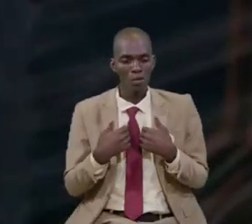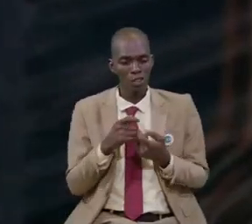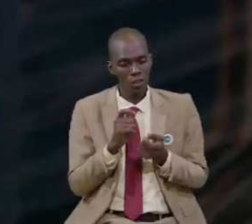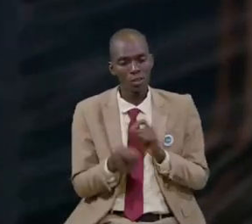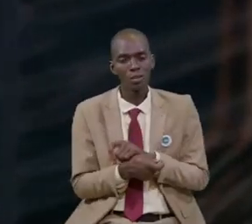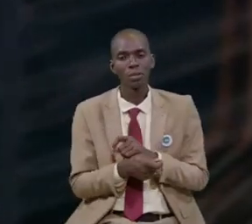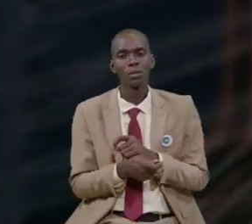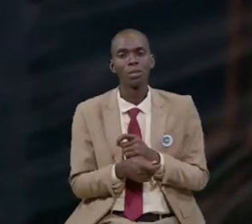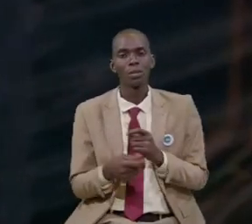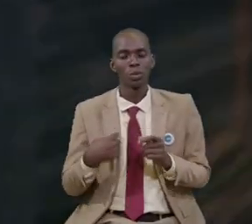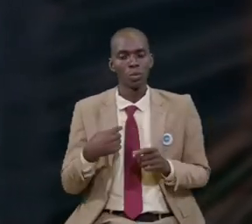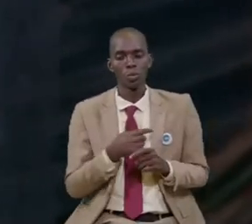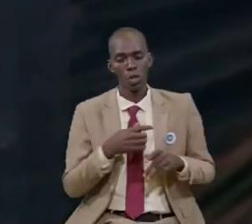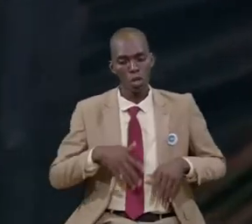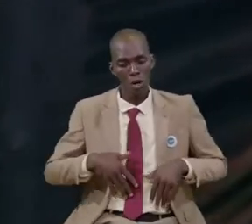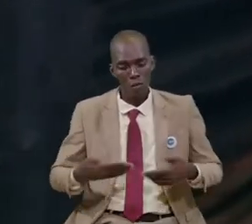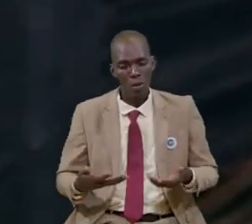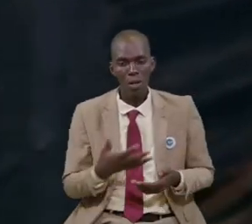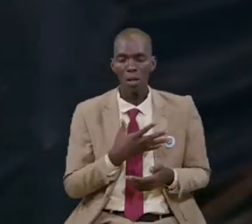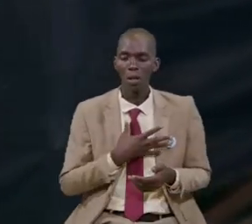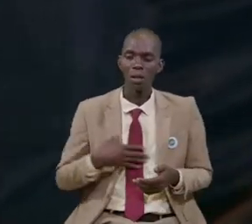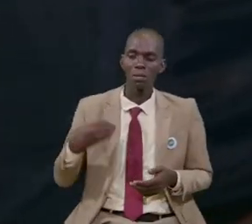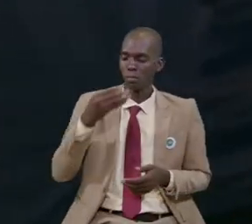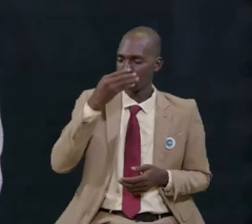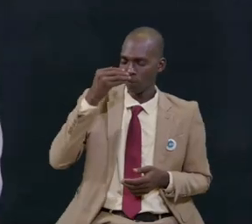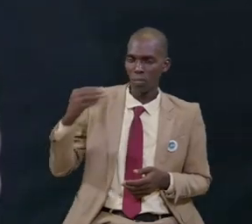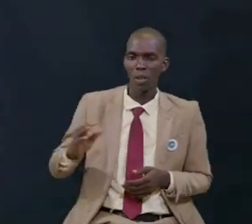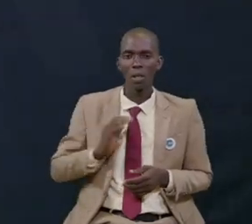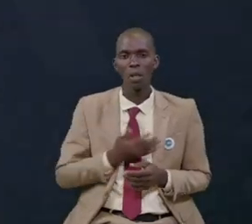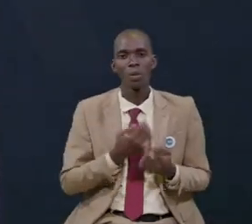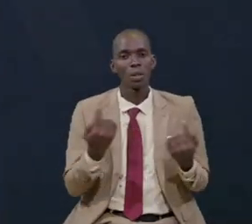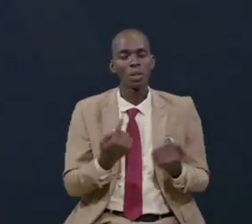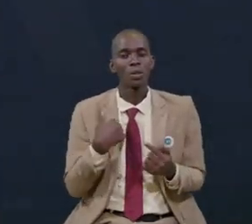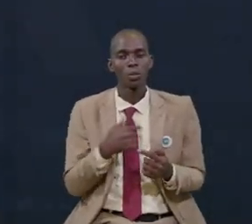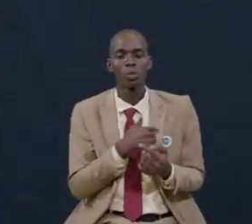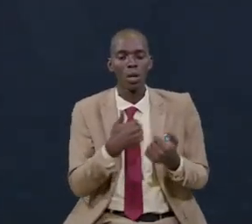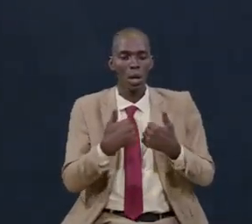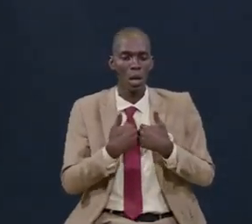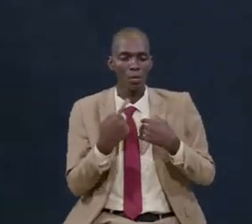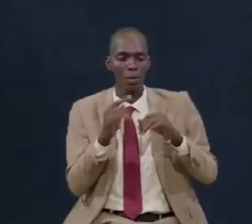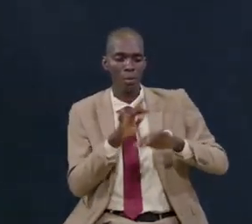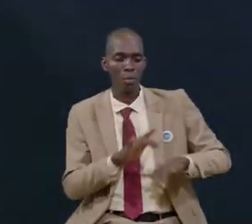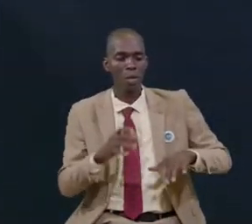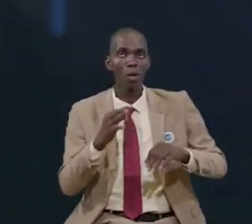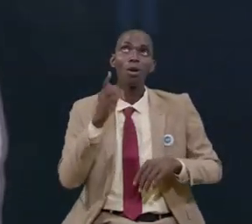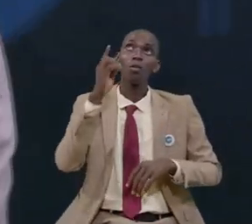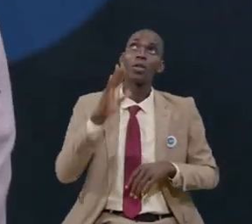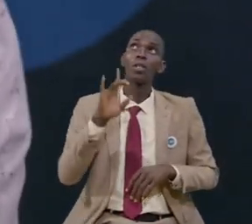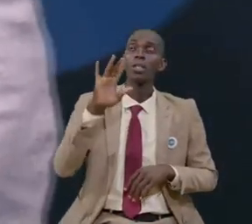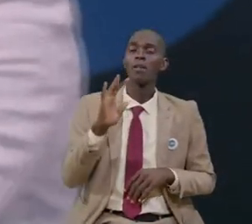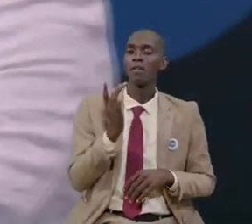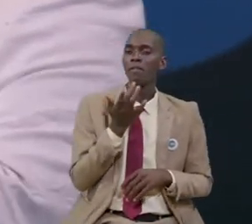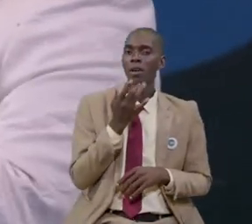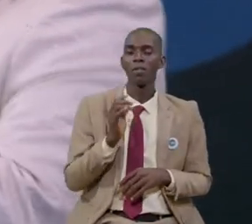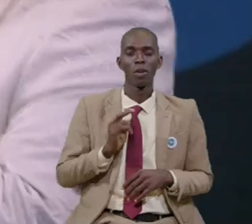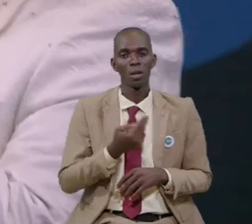On confesse, puis on délaisse, on abandonne les péchés. On a la miséricorde de Dieu. Il nous favorise et transforme